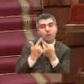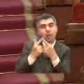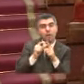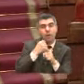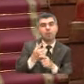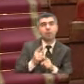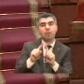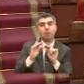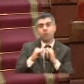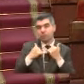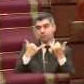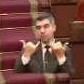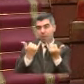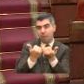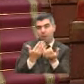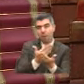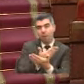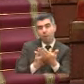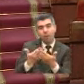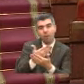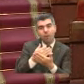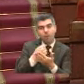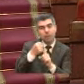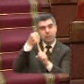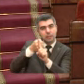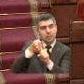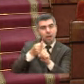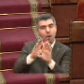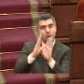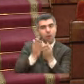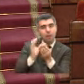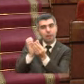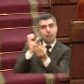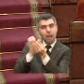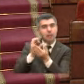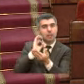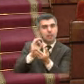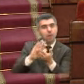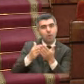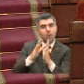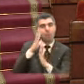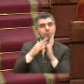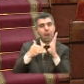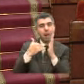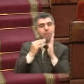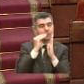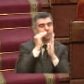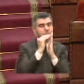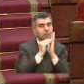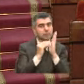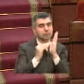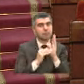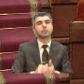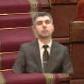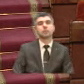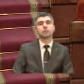الوطنية حول إصلاح القطاع وتنفيذ باقي الإجراءات المضمنة في عقد البرنامج. سيد الوزير،